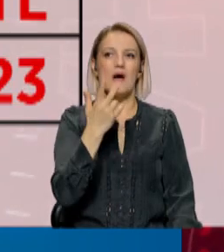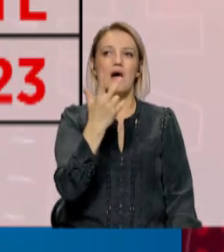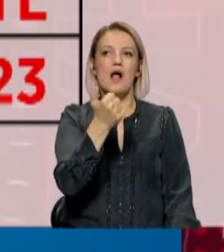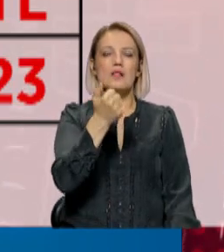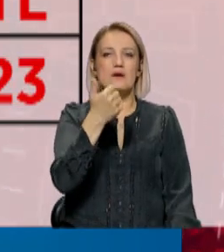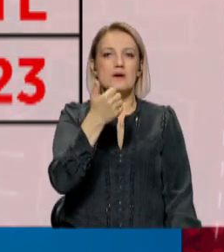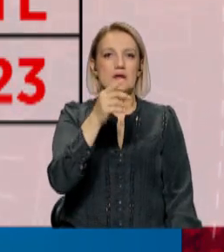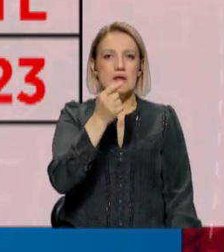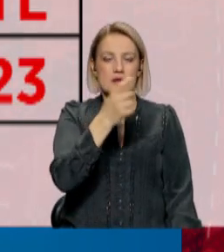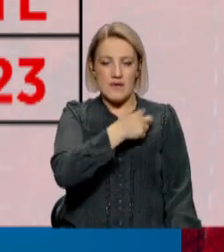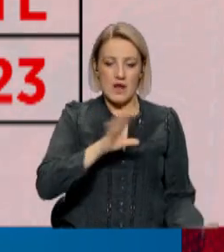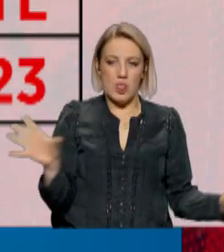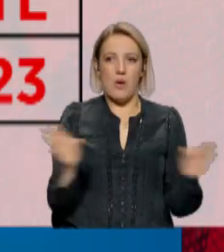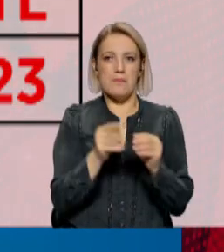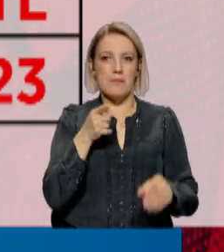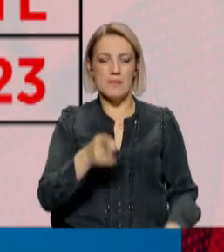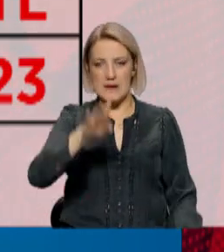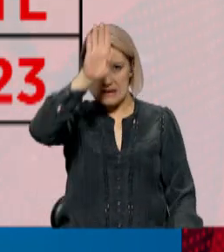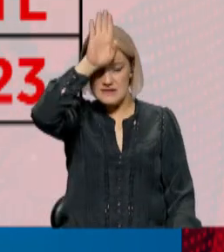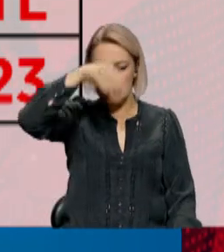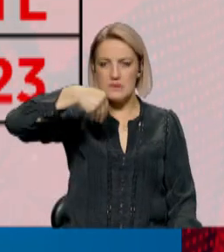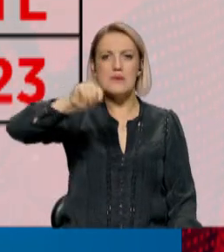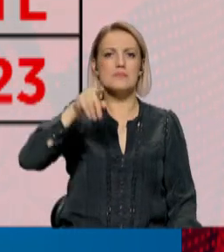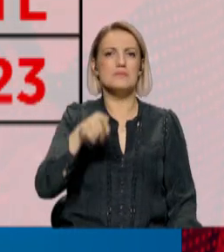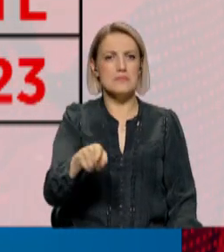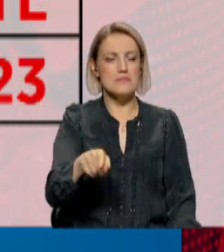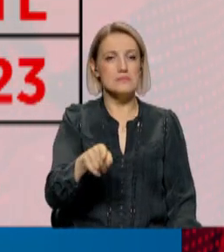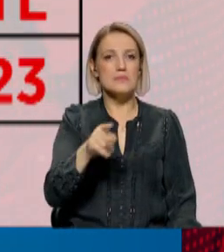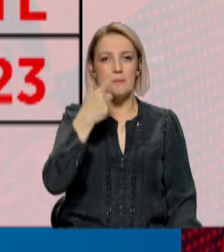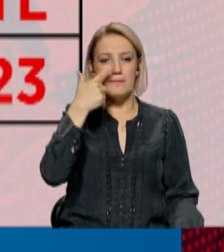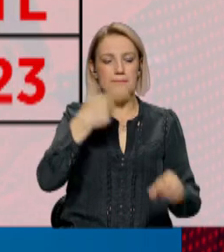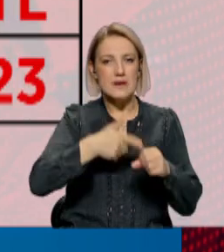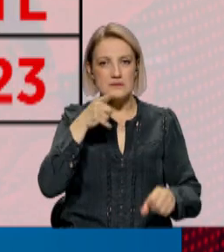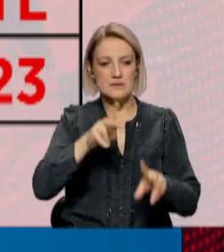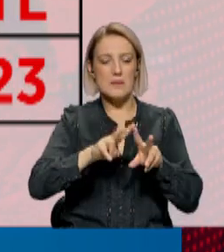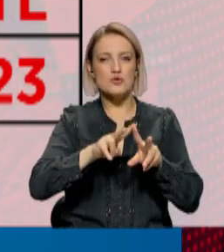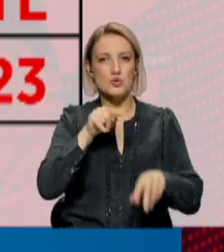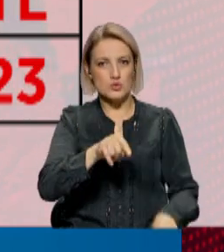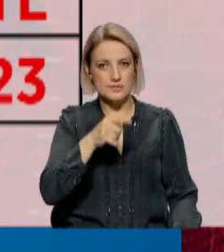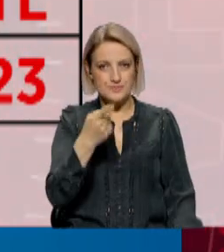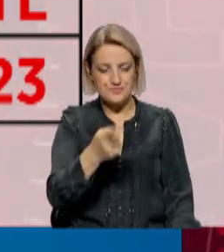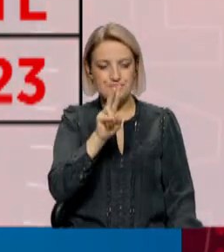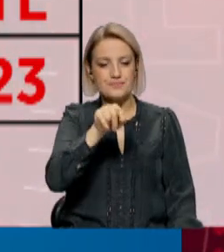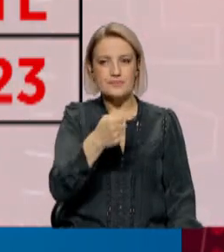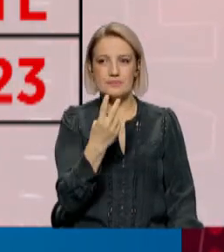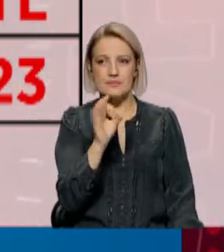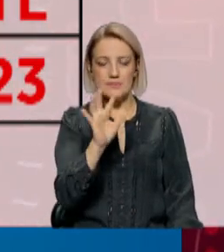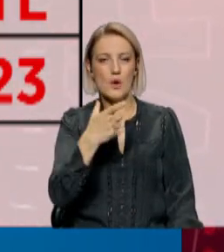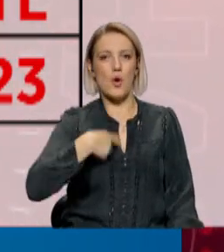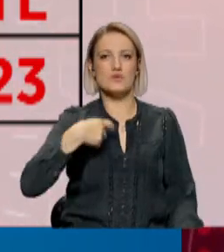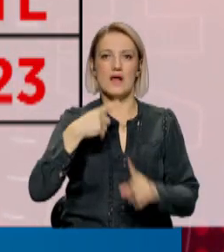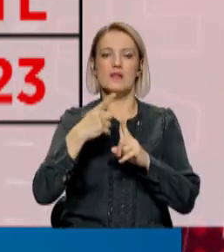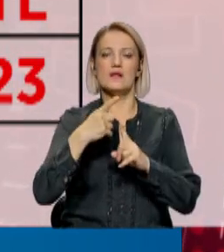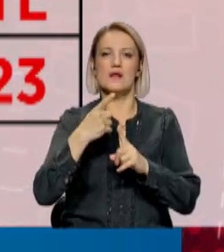6 lira 52 kuruş vergi bulunmaktadır. İstanbul'da satılan akaryakıt fiyatlarından baktığımızda 1 litre motorinde 6 lira, 2 lira 05 kuruş özel tüketim